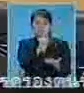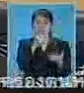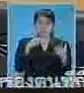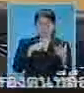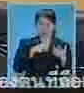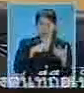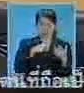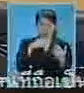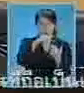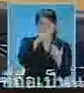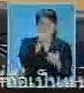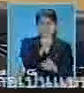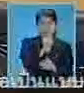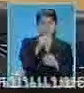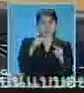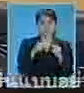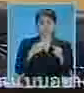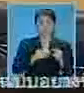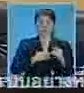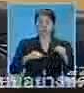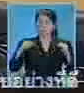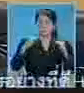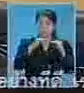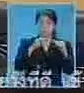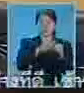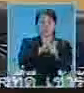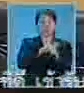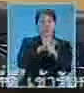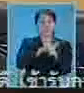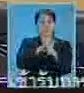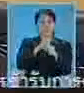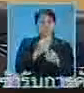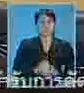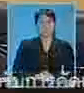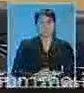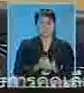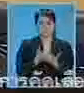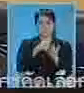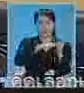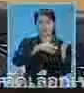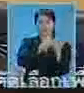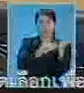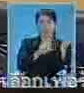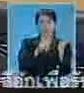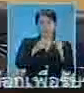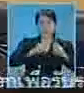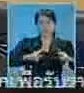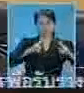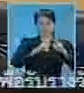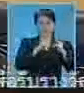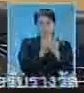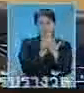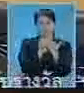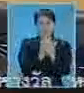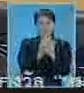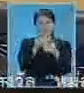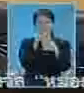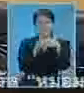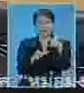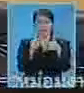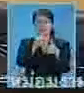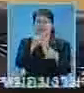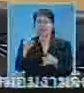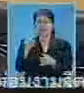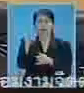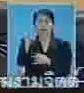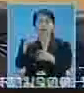ก็คือเลือกเอาระดับที่มีความสมดุลท่านพูดถึงนโยบายนะครับของท่านกระทรวงการคลังที่ความจริงท่านเข้าใจผิดนะครับท่านบอกว่าเป็นการเก็บ